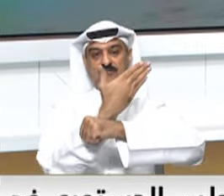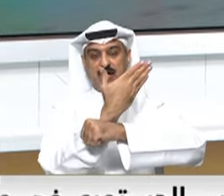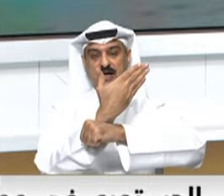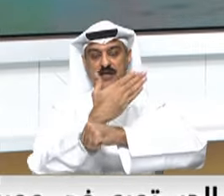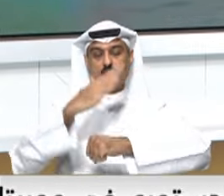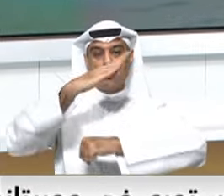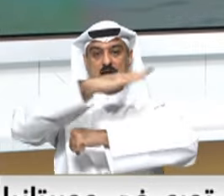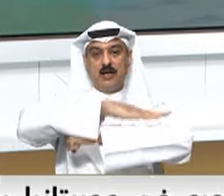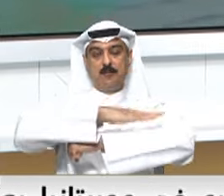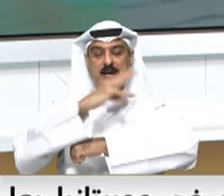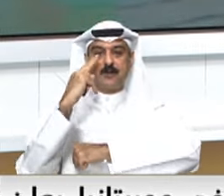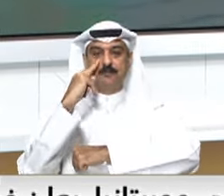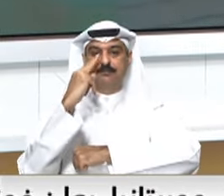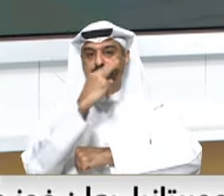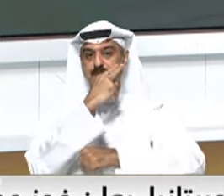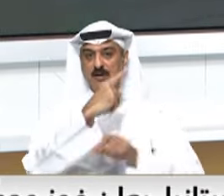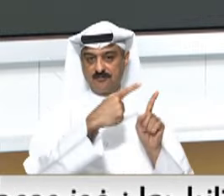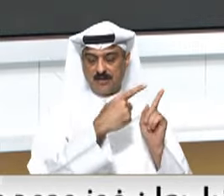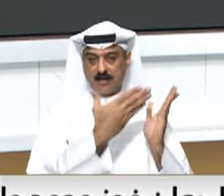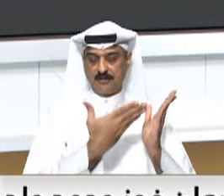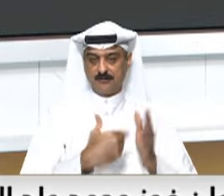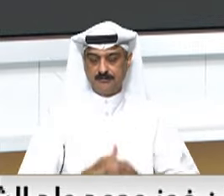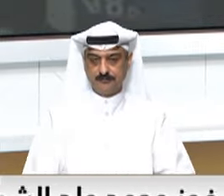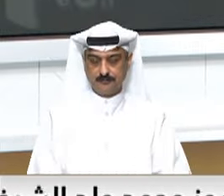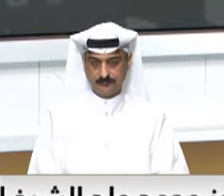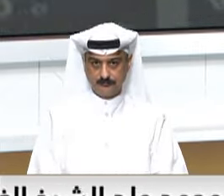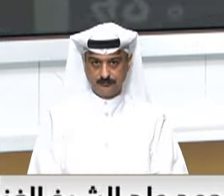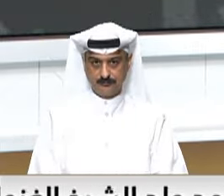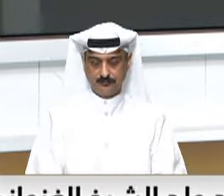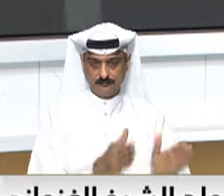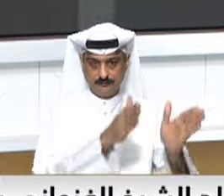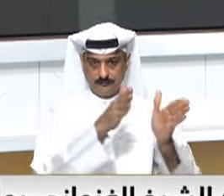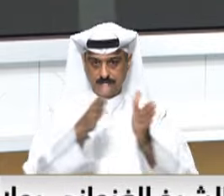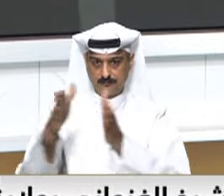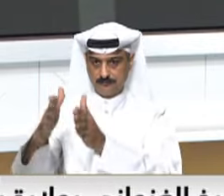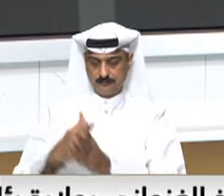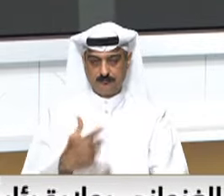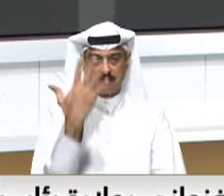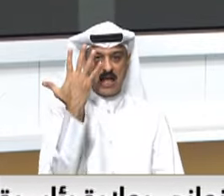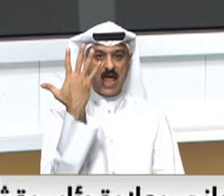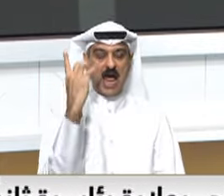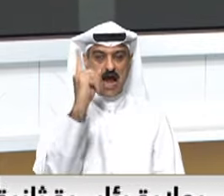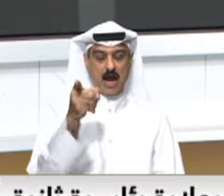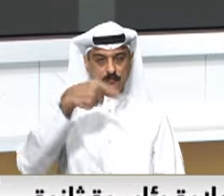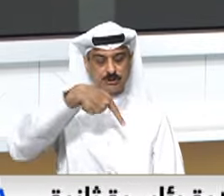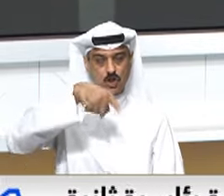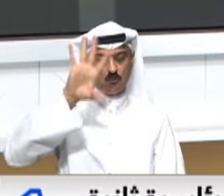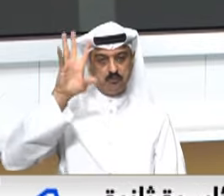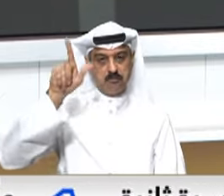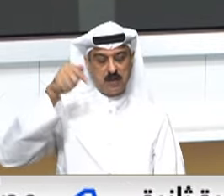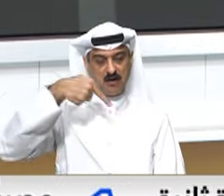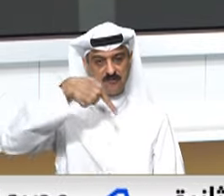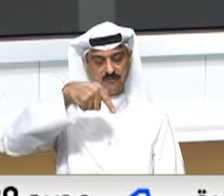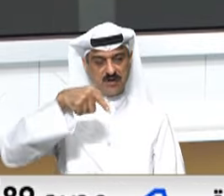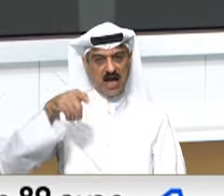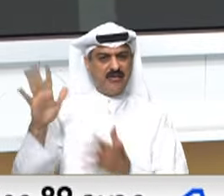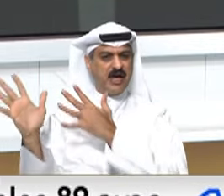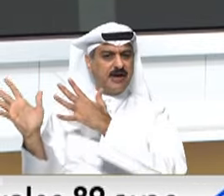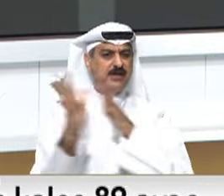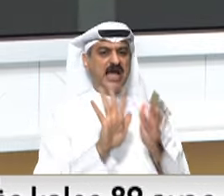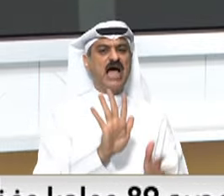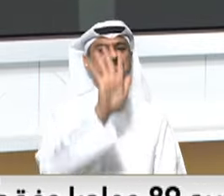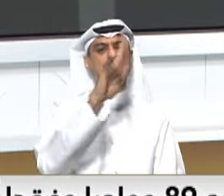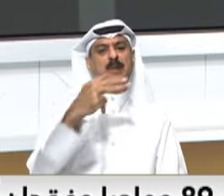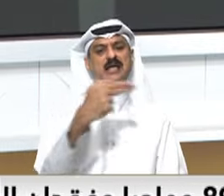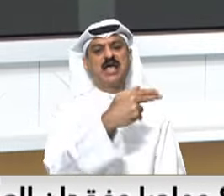غروب الشمس الساعه 6 و51 دقيقه بالنسبه لحاله الطقس خلال خمسه ايام القادمه اجواء حاره ورياح شماليه غربيه خفيفه